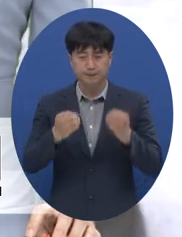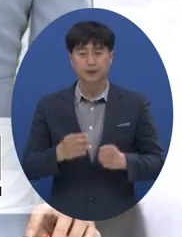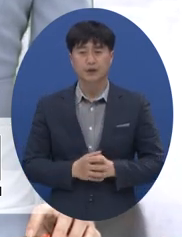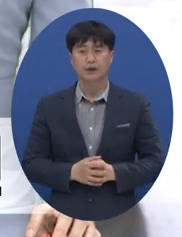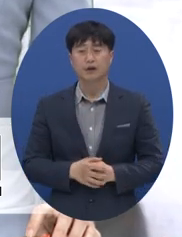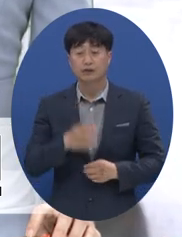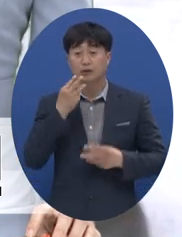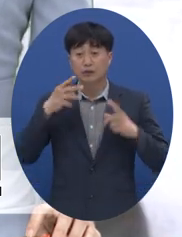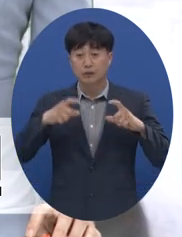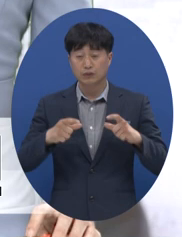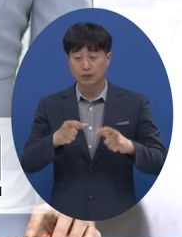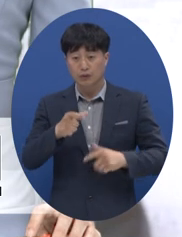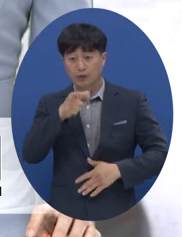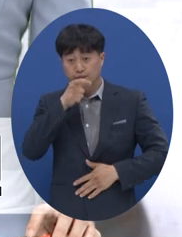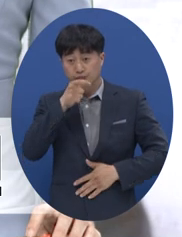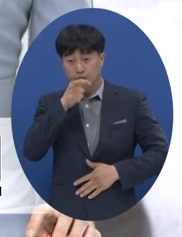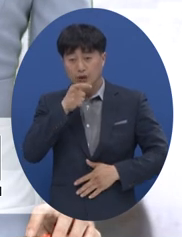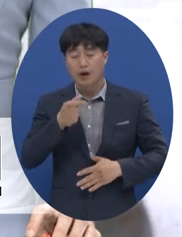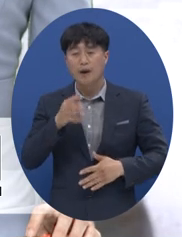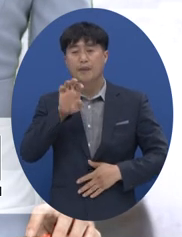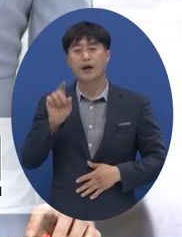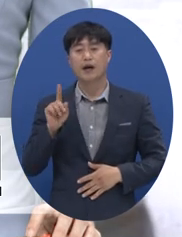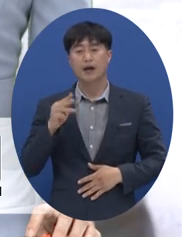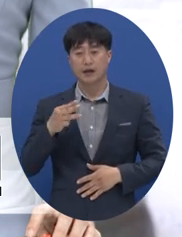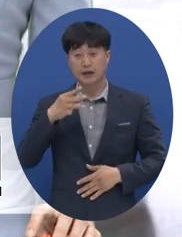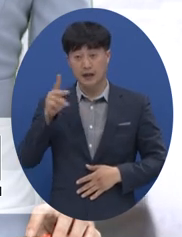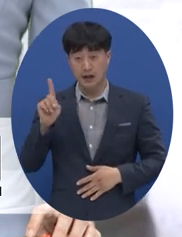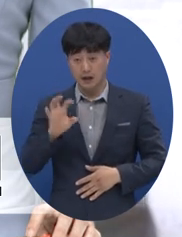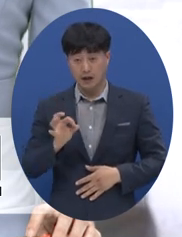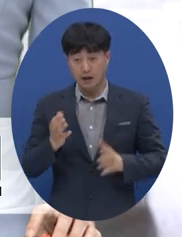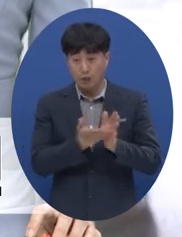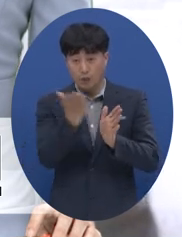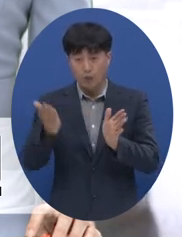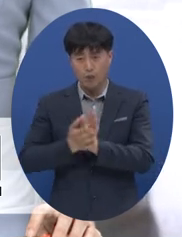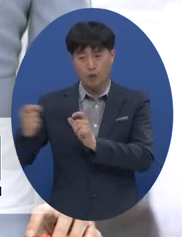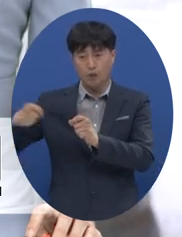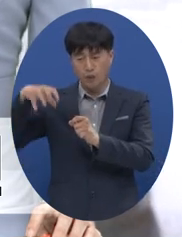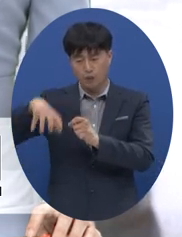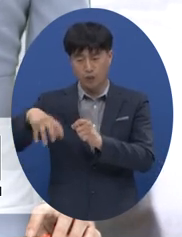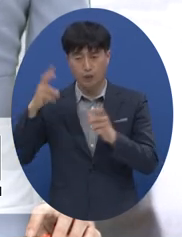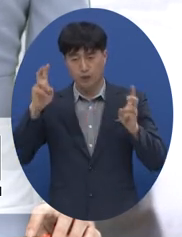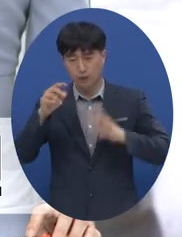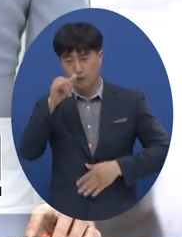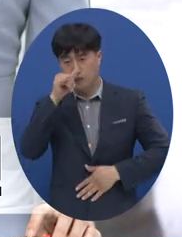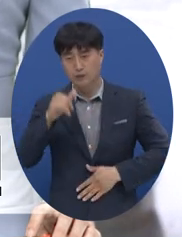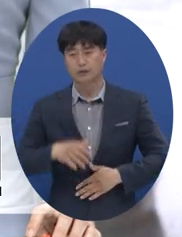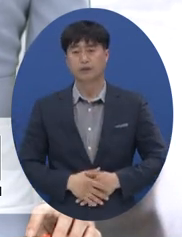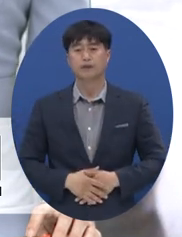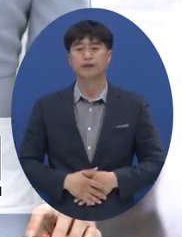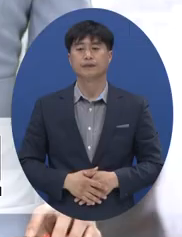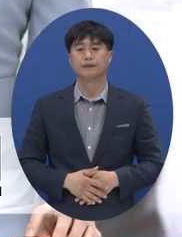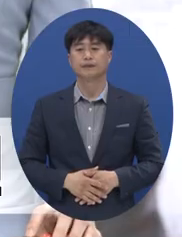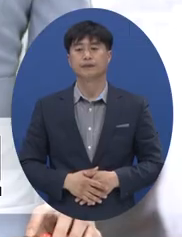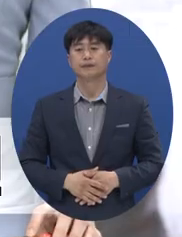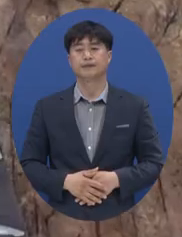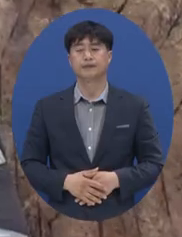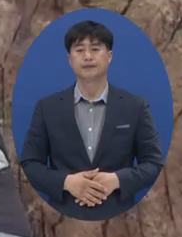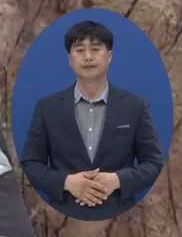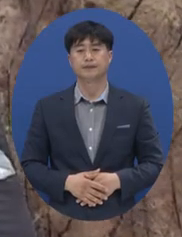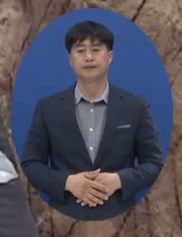수도권 주민들의 상수와 는 팔당 으로 일때는 지역에 위치한 족발 업체도 있습니다 최창수 기자의 보도입니다